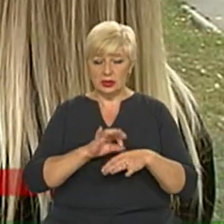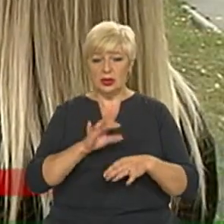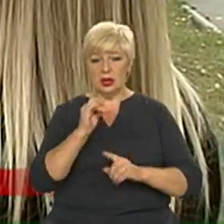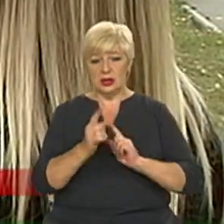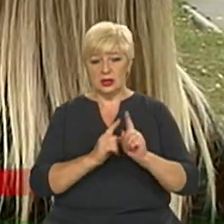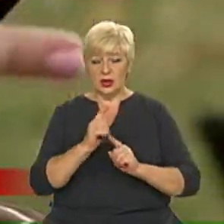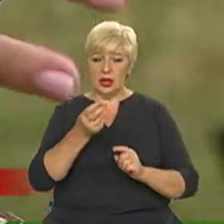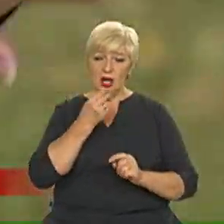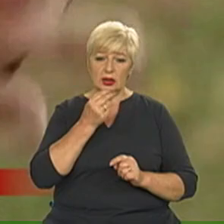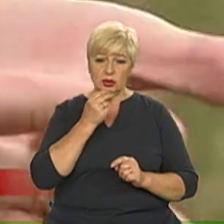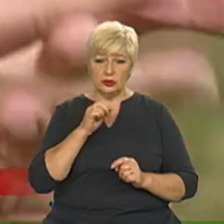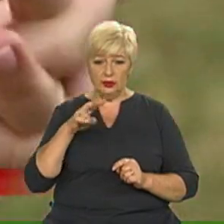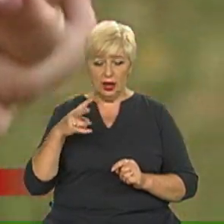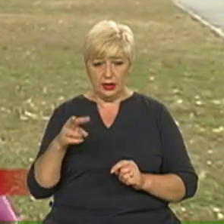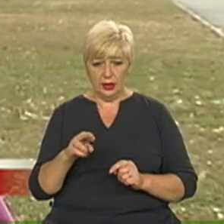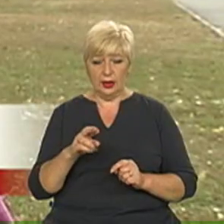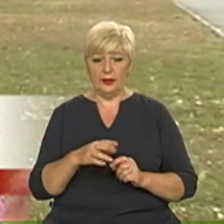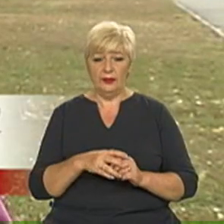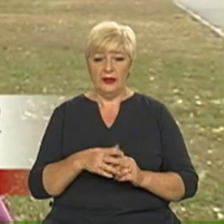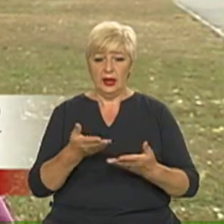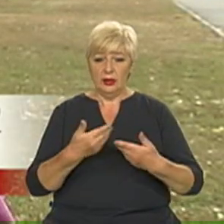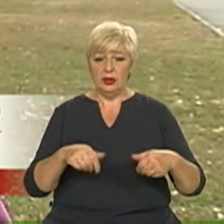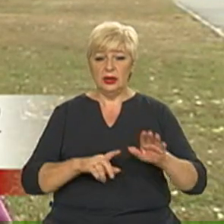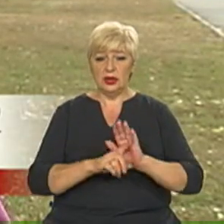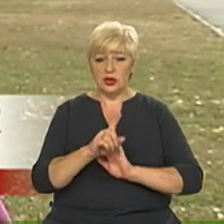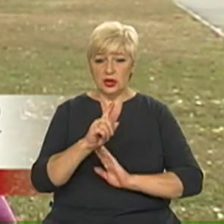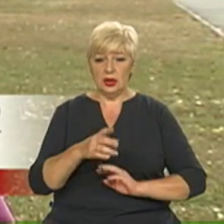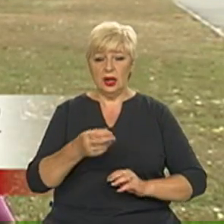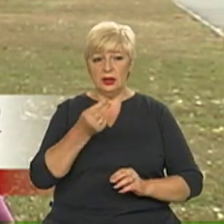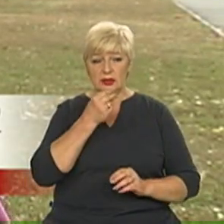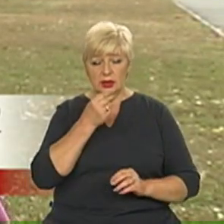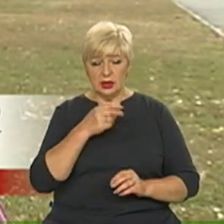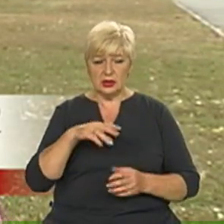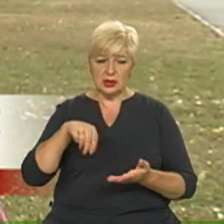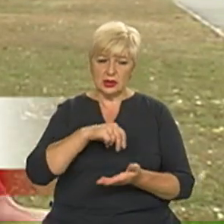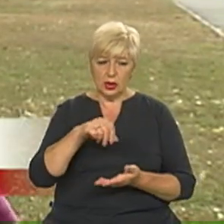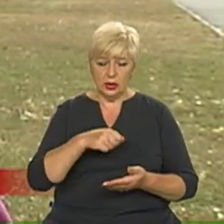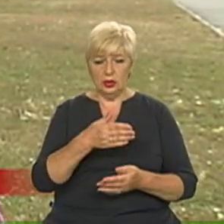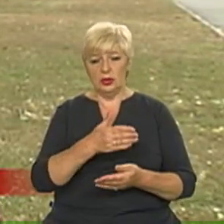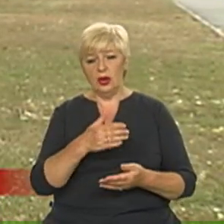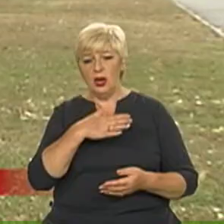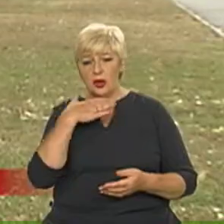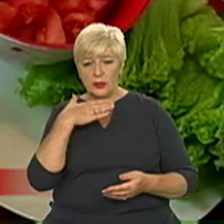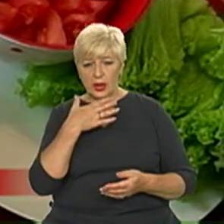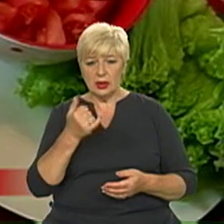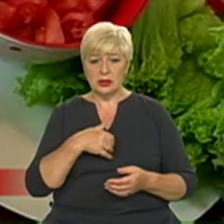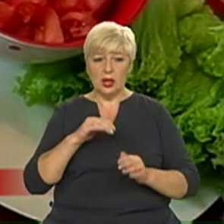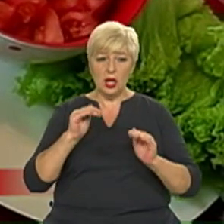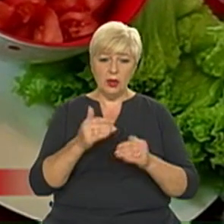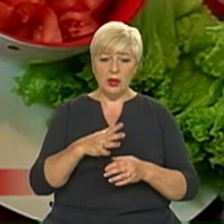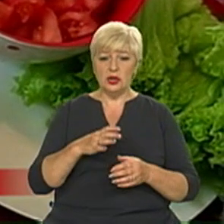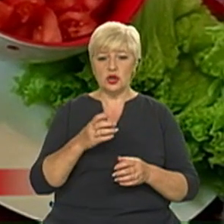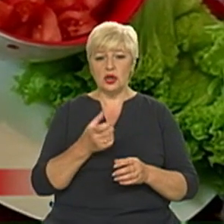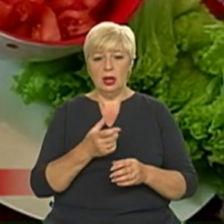може й зміна харчування, каже кардіолог. Ми починаємо їсти дуже багато солоного, багато м'яса і менше свіжих овочів і фруктів.